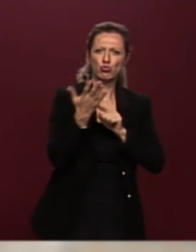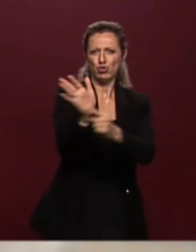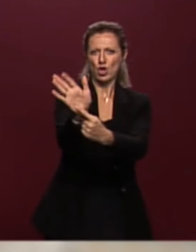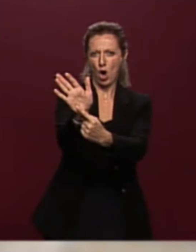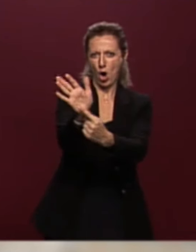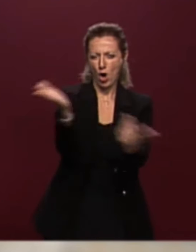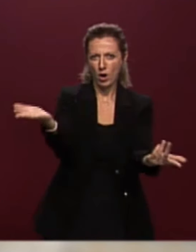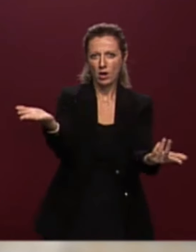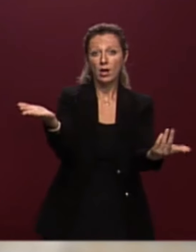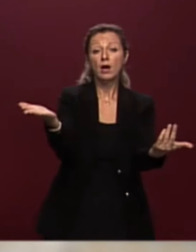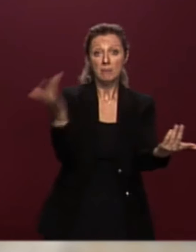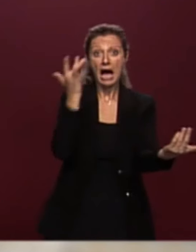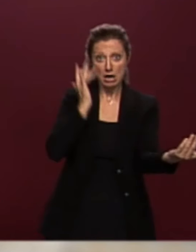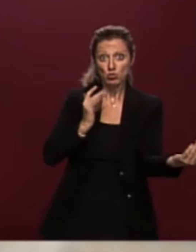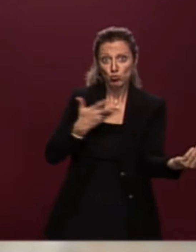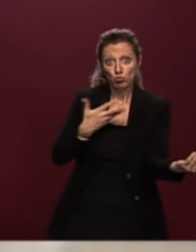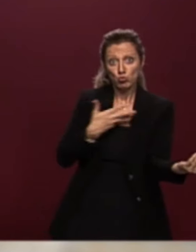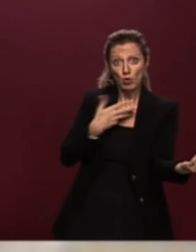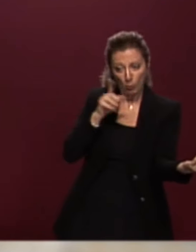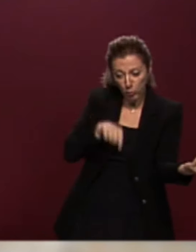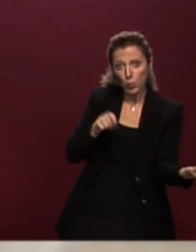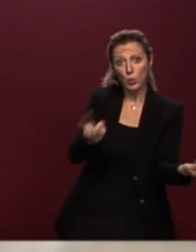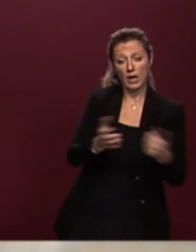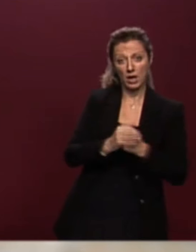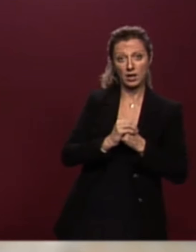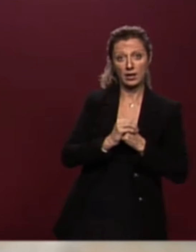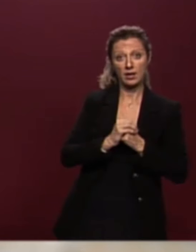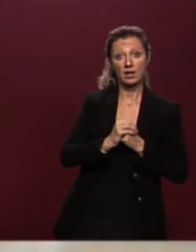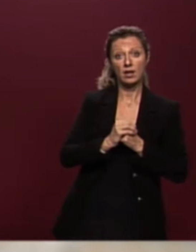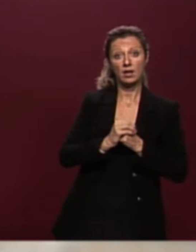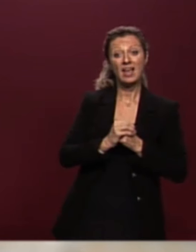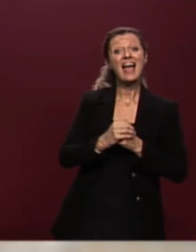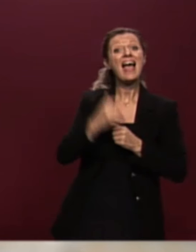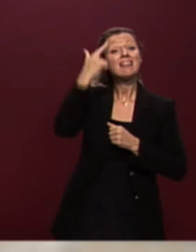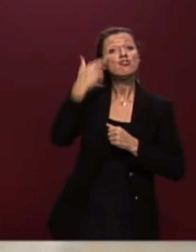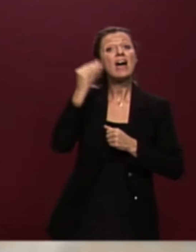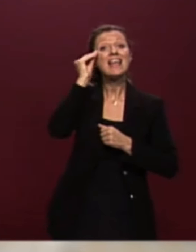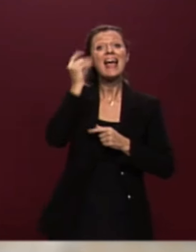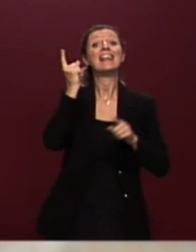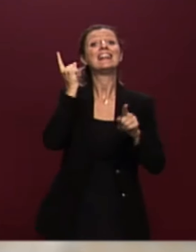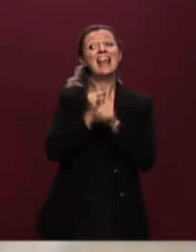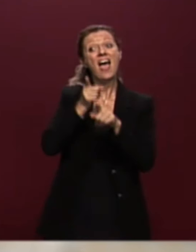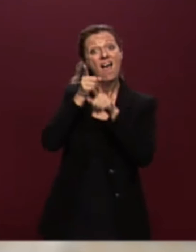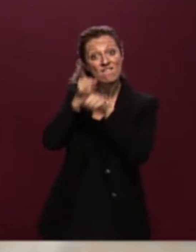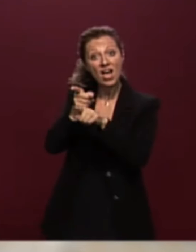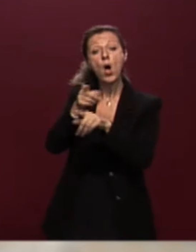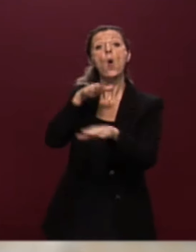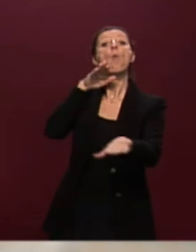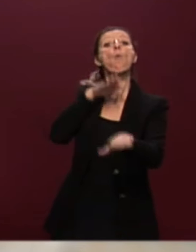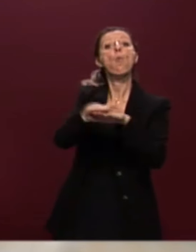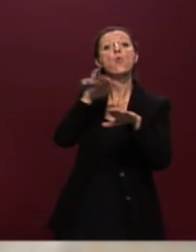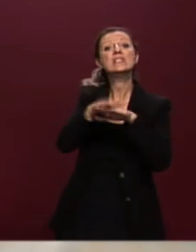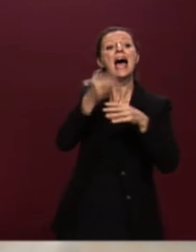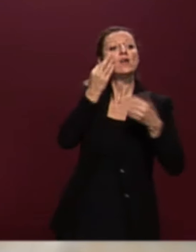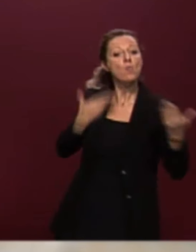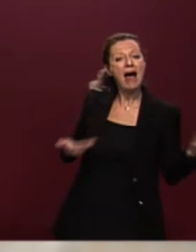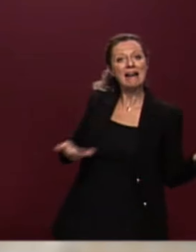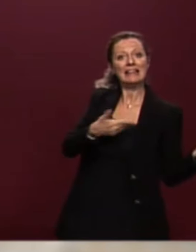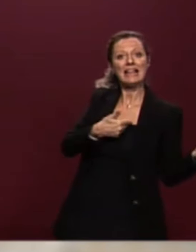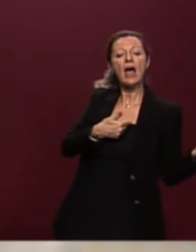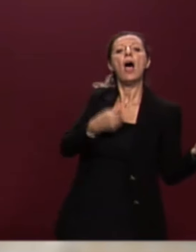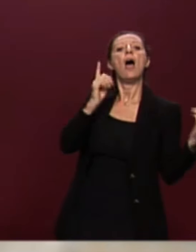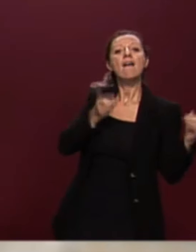è senza rischi. Deve restare al servizio dell'umanità, dei cittadini e